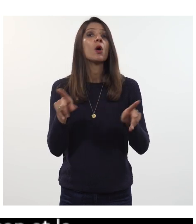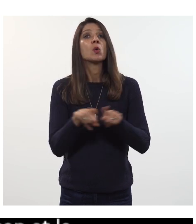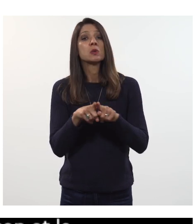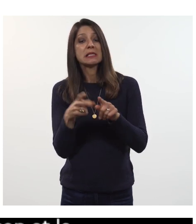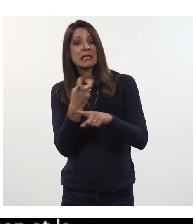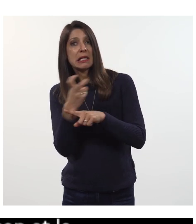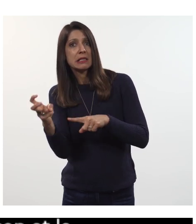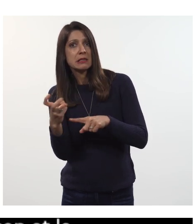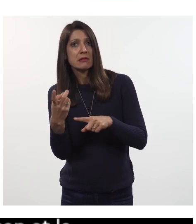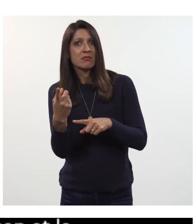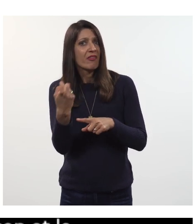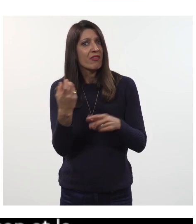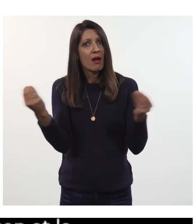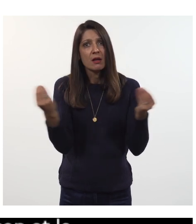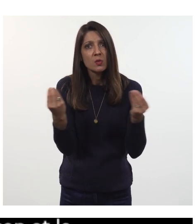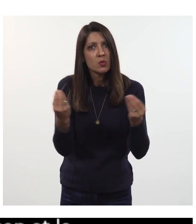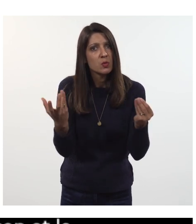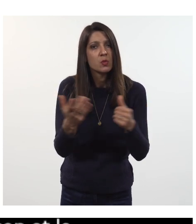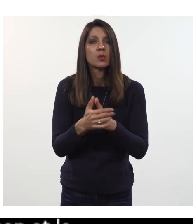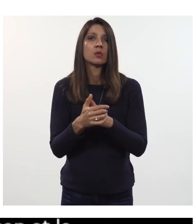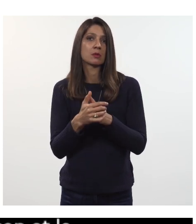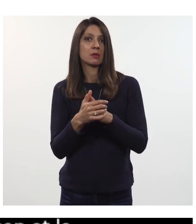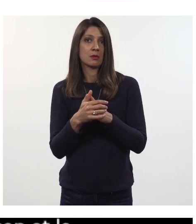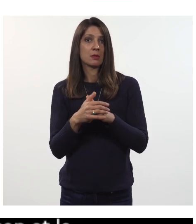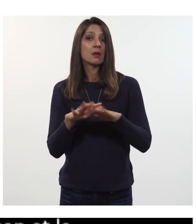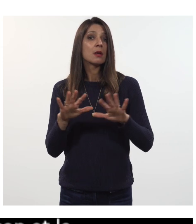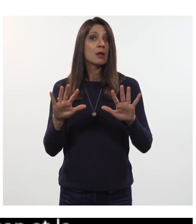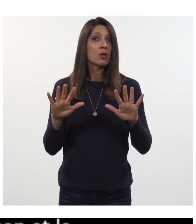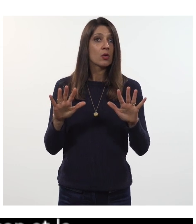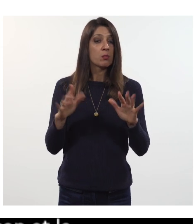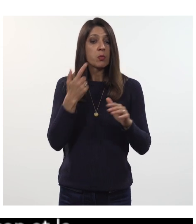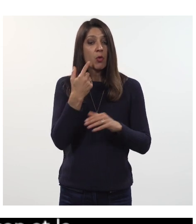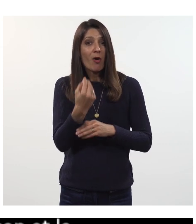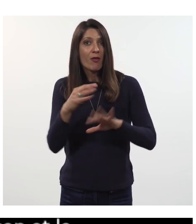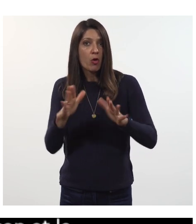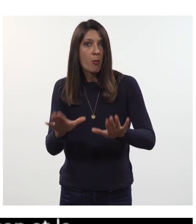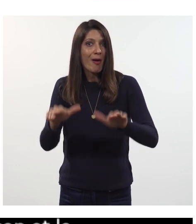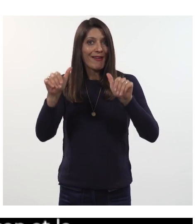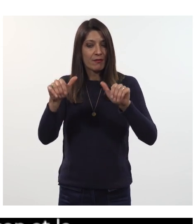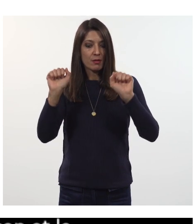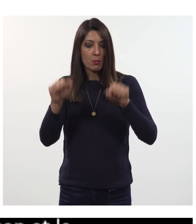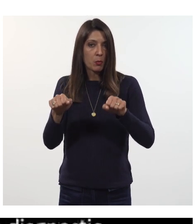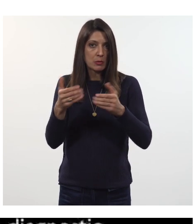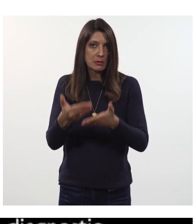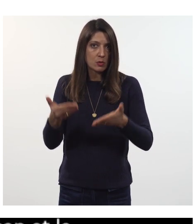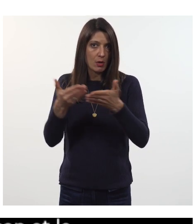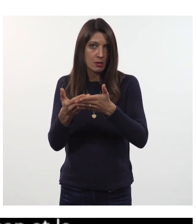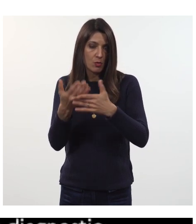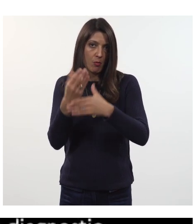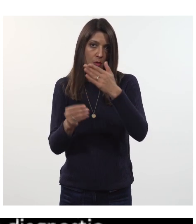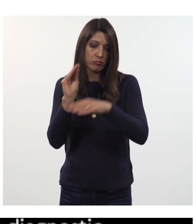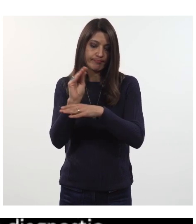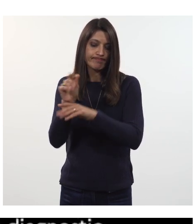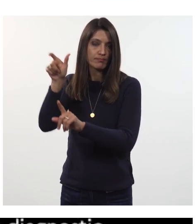et l'adaptation nutritionnelle possible qu'on peut mettre en place pour un enfant ou un adulte polyhandicapé? Le professeur Jésus va